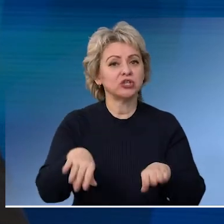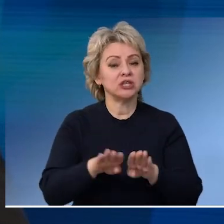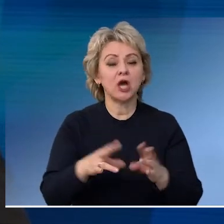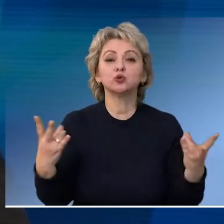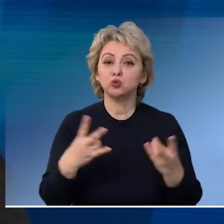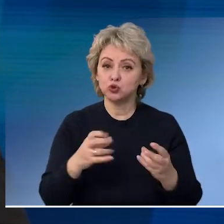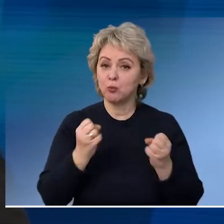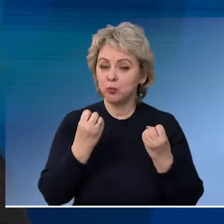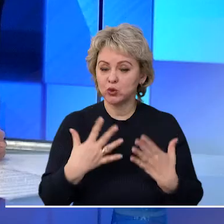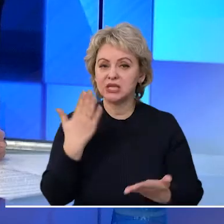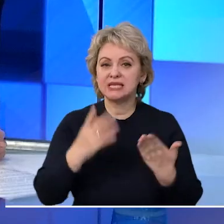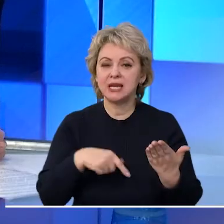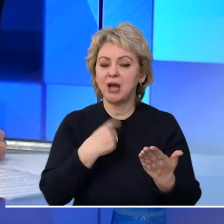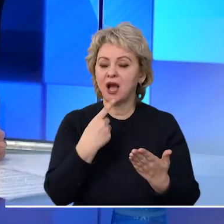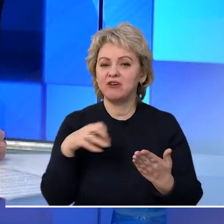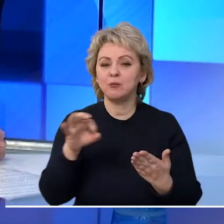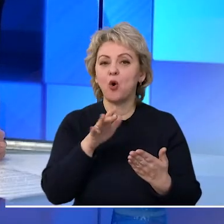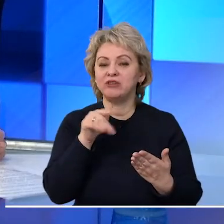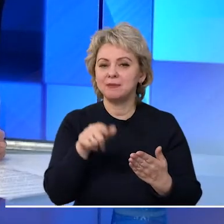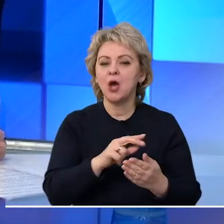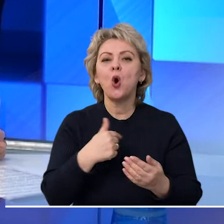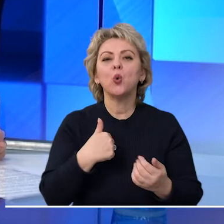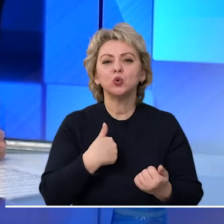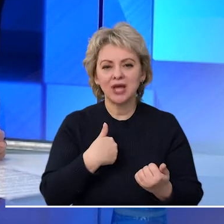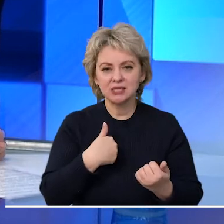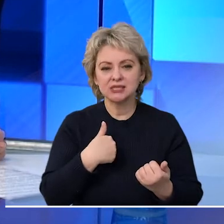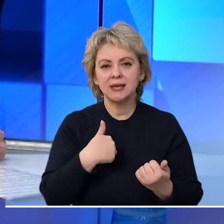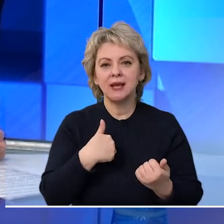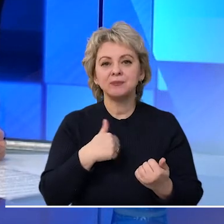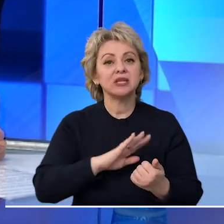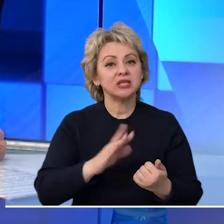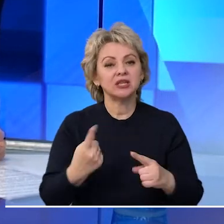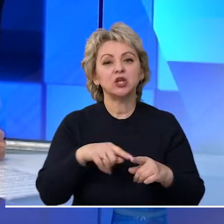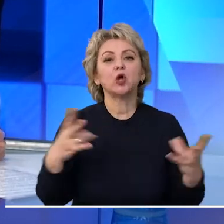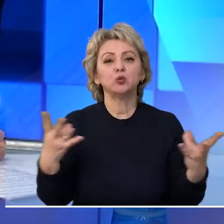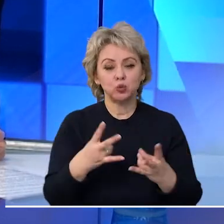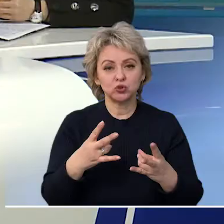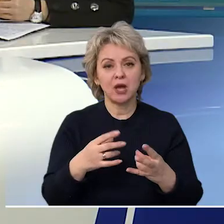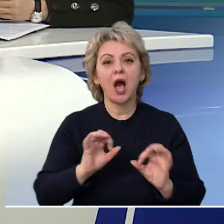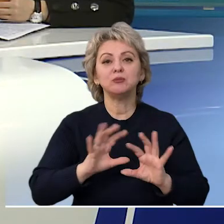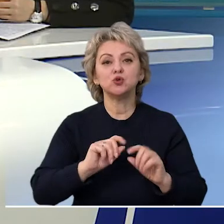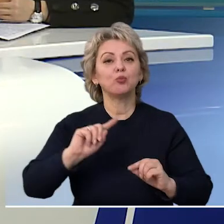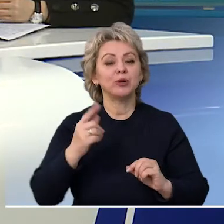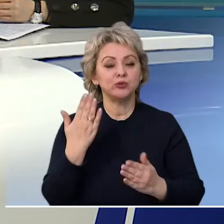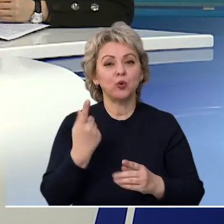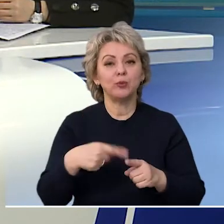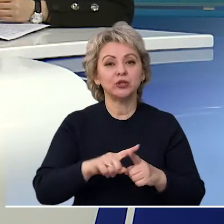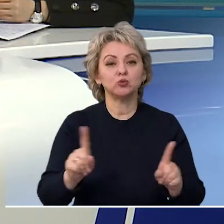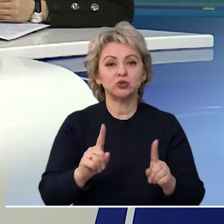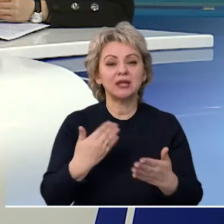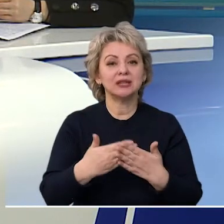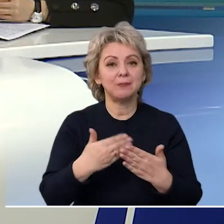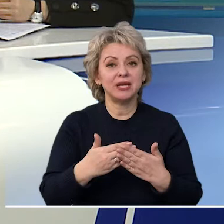возможно, это не так востребовано, просто если мы говорим о мобильных У нас, да, нет, это востребовано. Объясню, почему. Потому